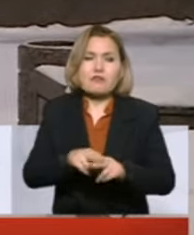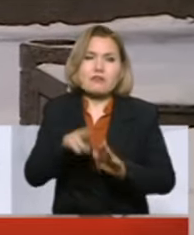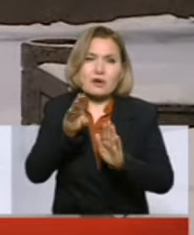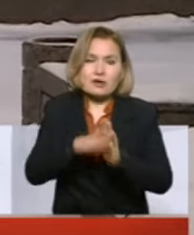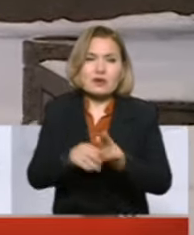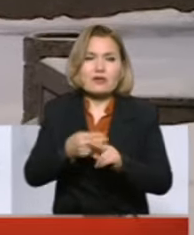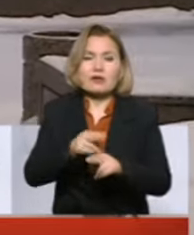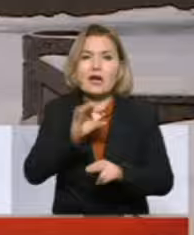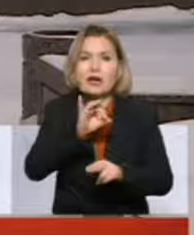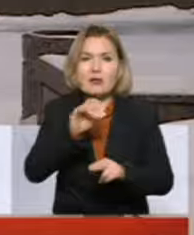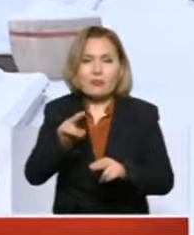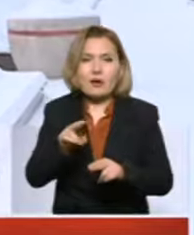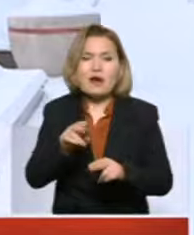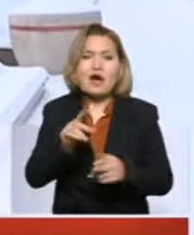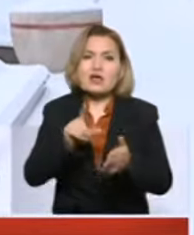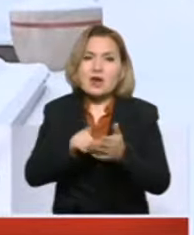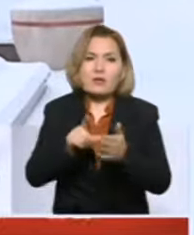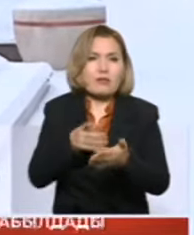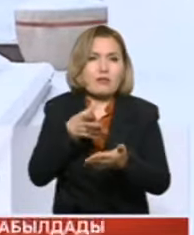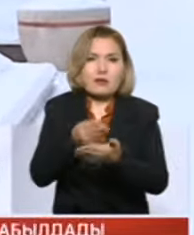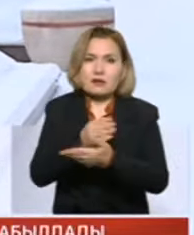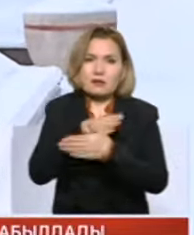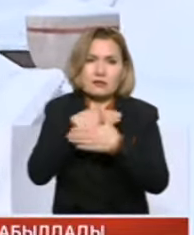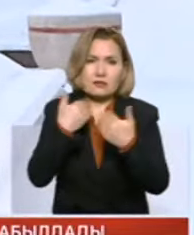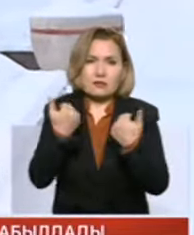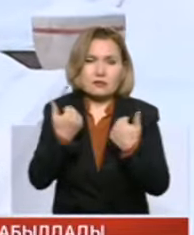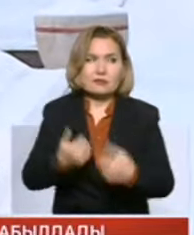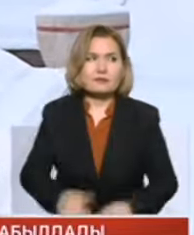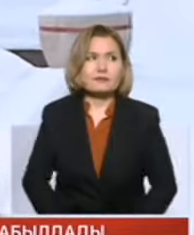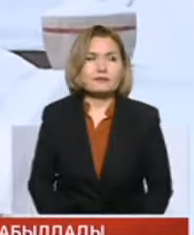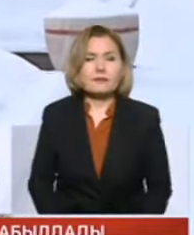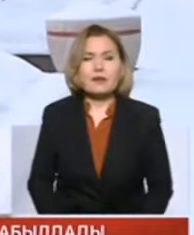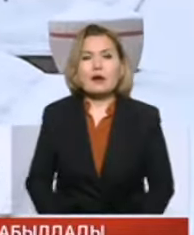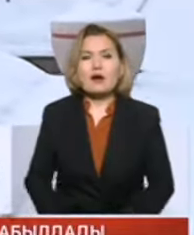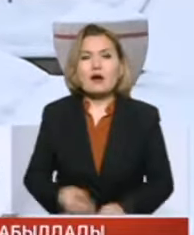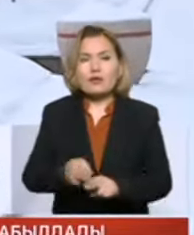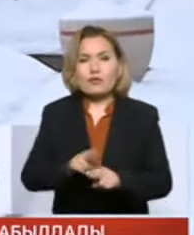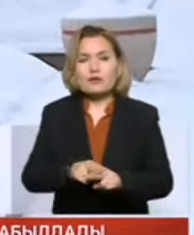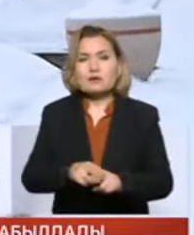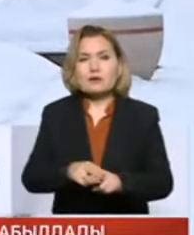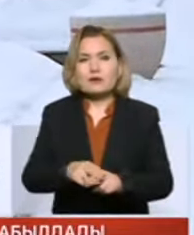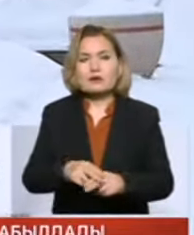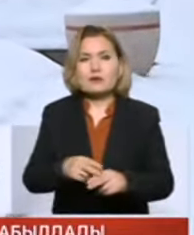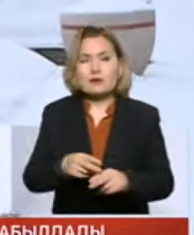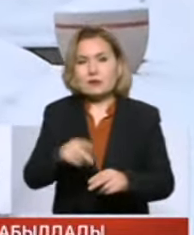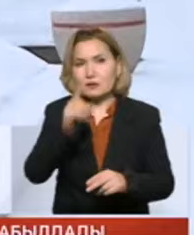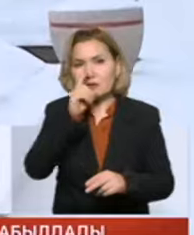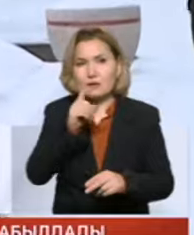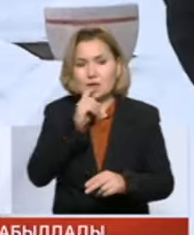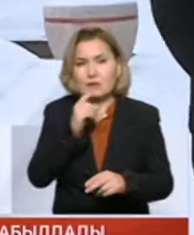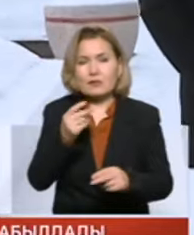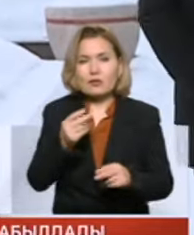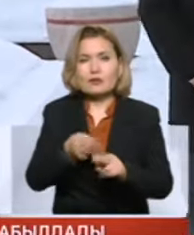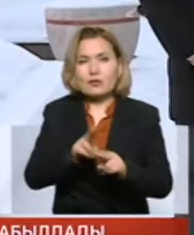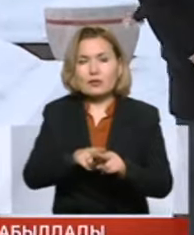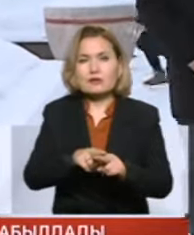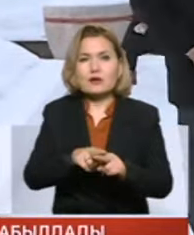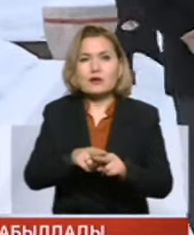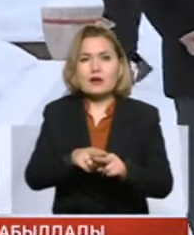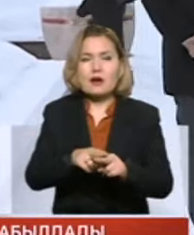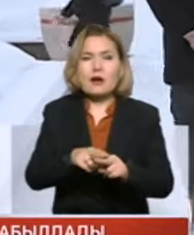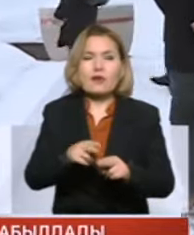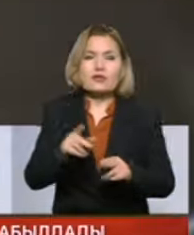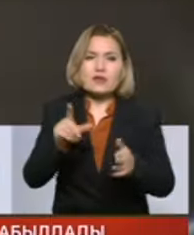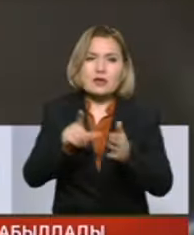ары қарай төлегісі келмей ма? Біз деп ойлаймын, қайта жаңа не дейді, кредитный рейтинг көбейеді, соны түсінбеймін мен соларды. Әйтеуір тек